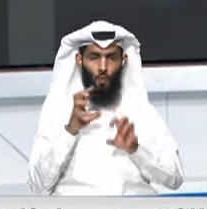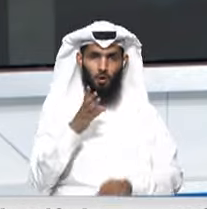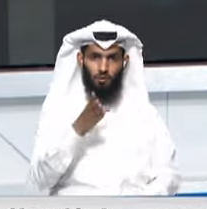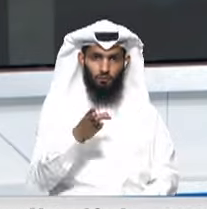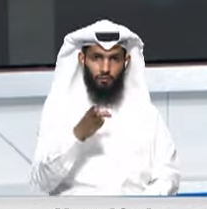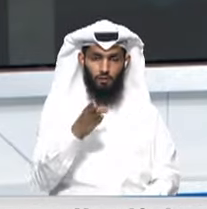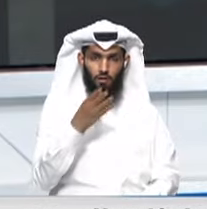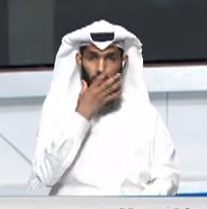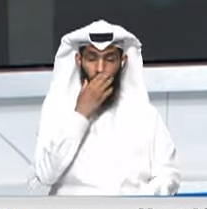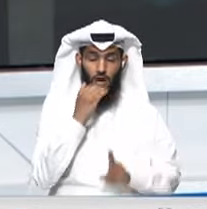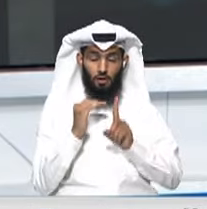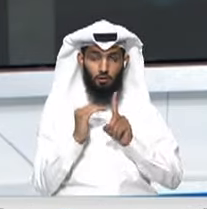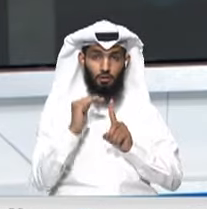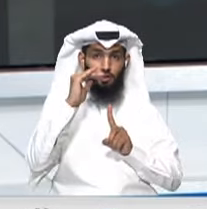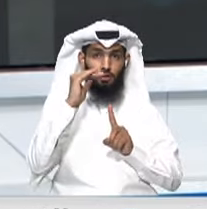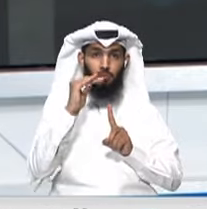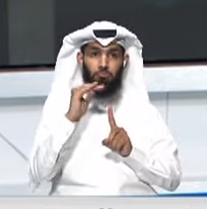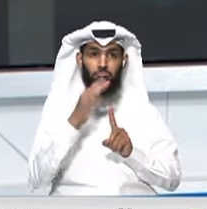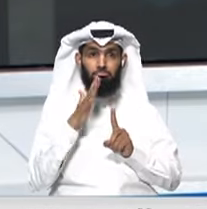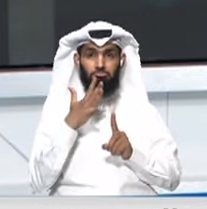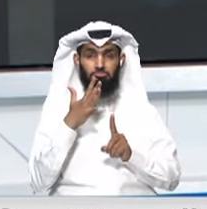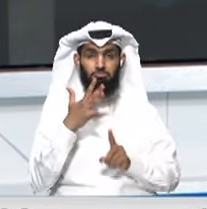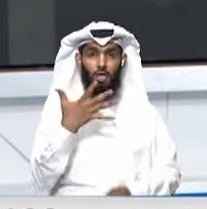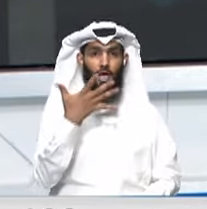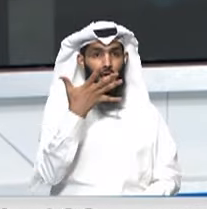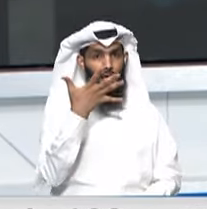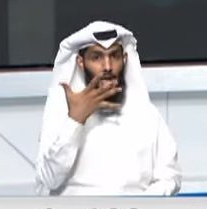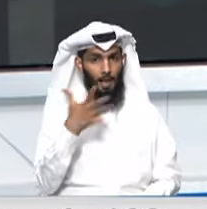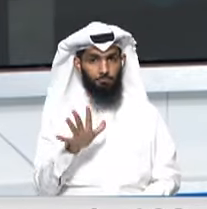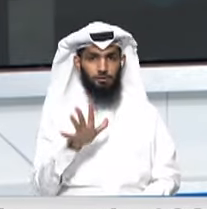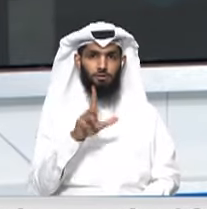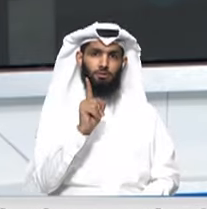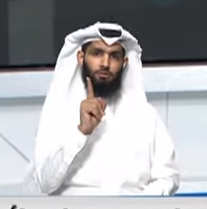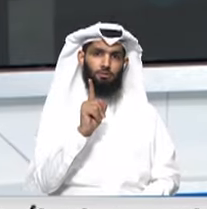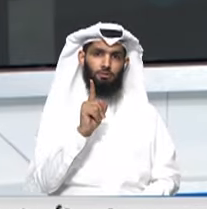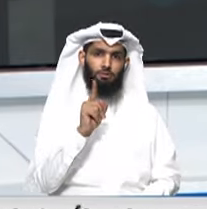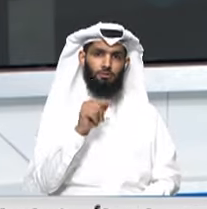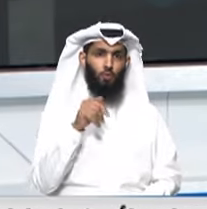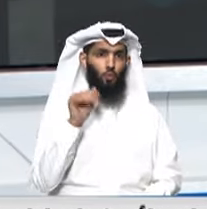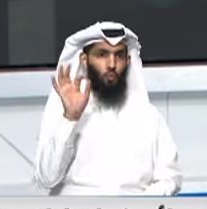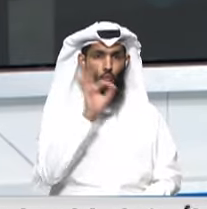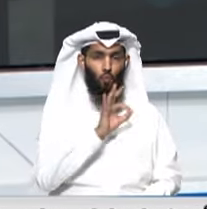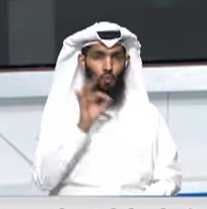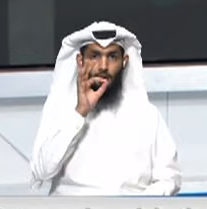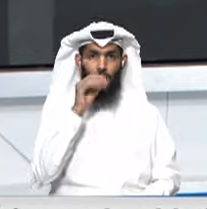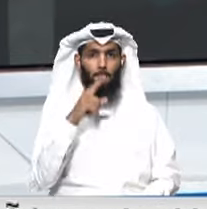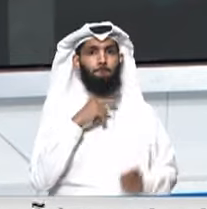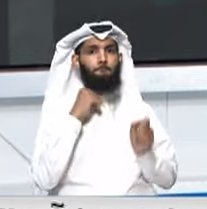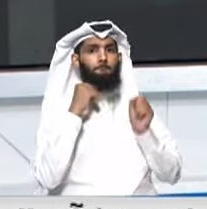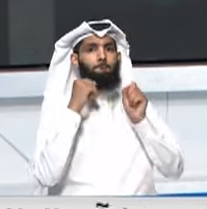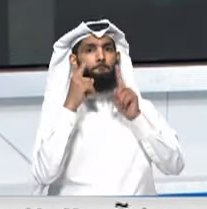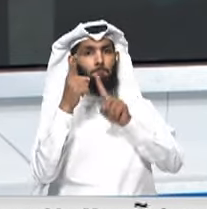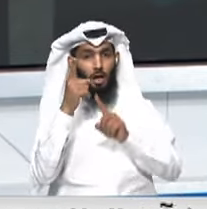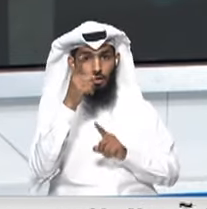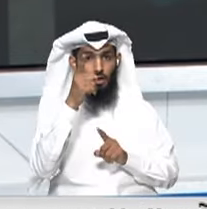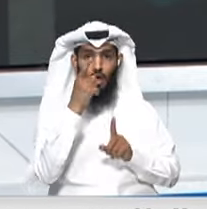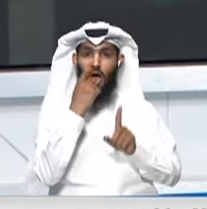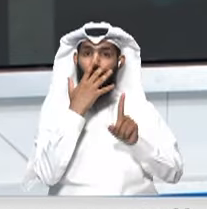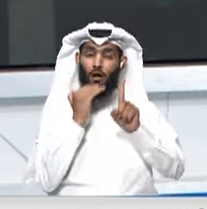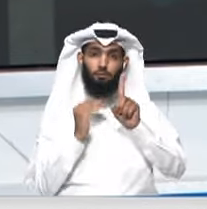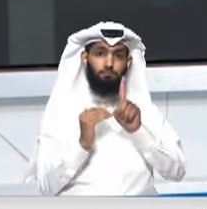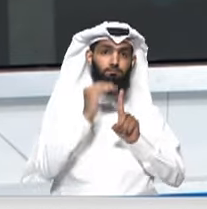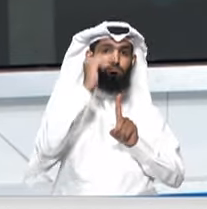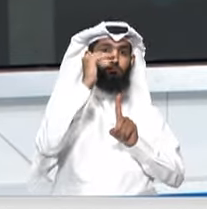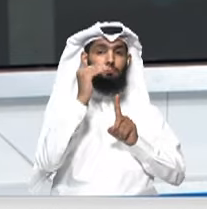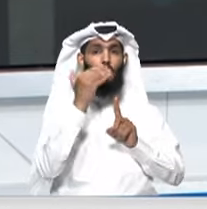شديدة الحرارة وقد تصل لأكثر من 50 درجة مئوية خاصة في المناطق الصحراوية والزراعية من دولة الكويت. لذا دائما